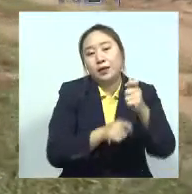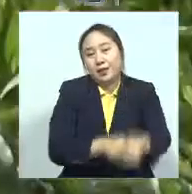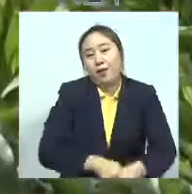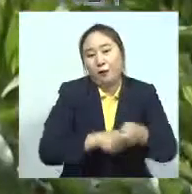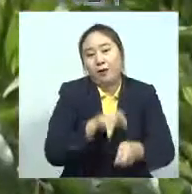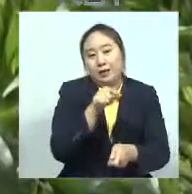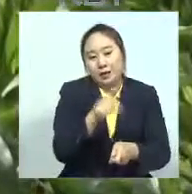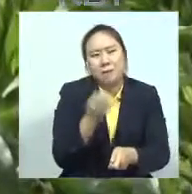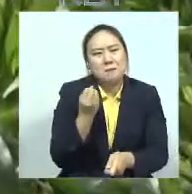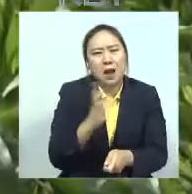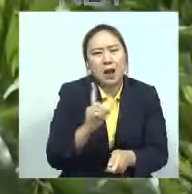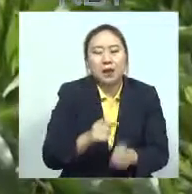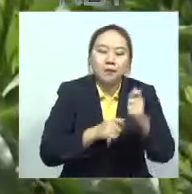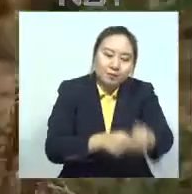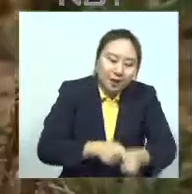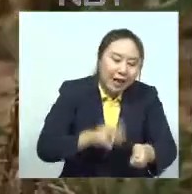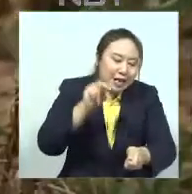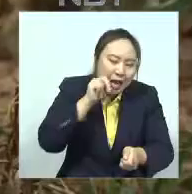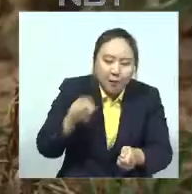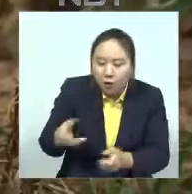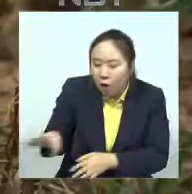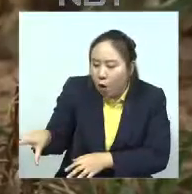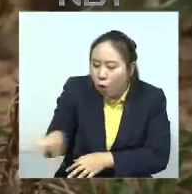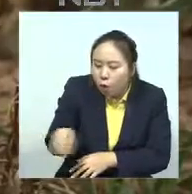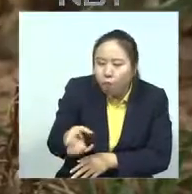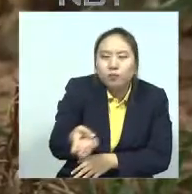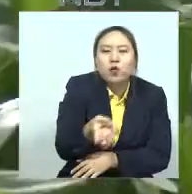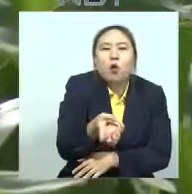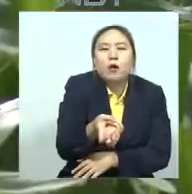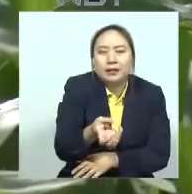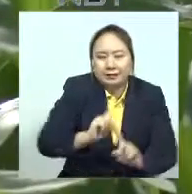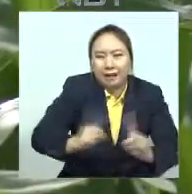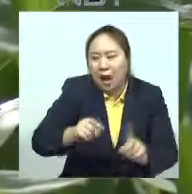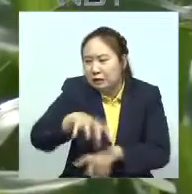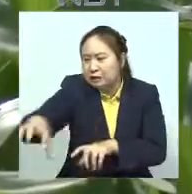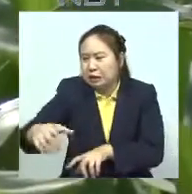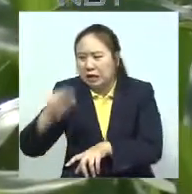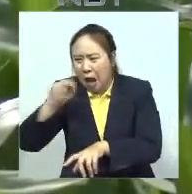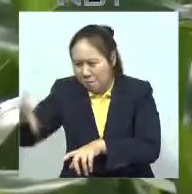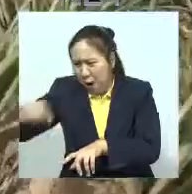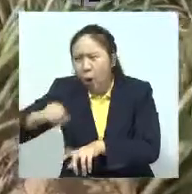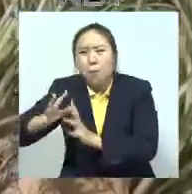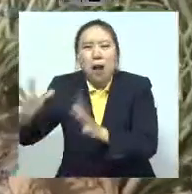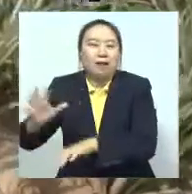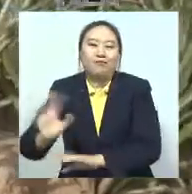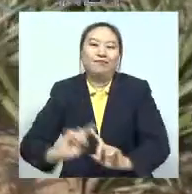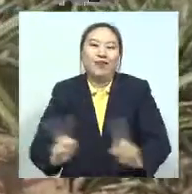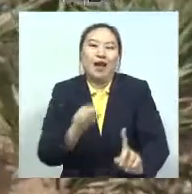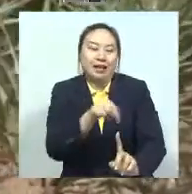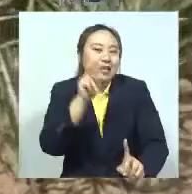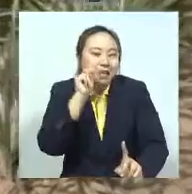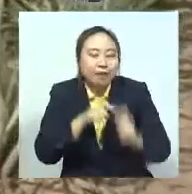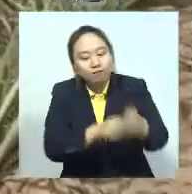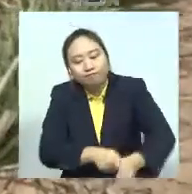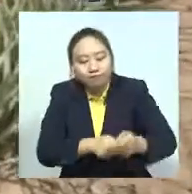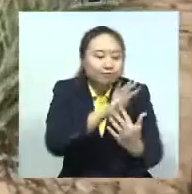กรในพื้นที่เขาจะปลูกพืชไร่ที่ใช้น้ำน้อยอยู่แล้วไม่เหมือนกับภาคอื่นๆจึงทำให้การใช้น้ำในภาคการเกษตรเป็น